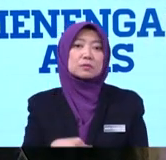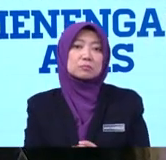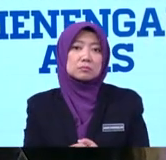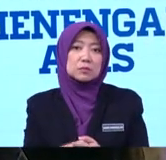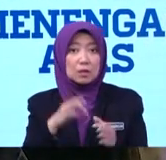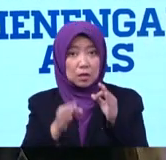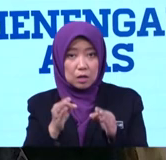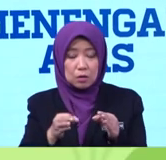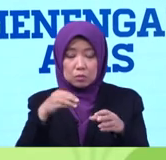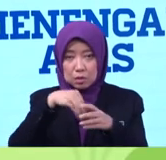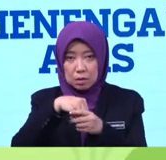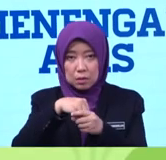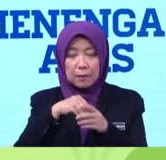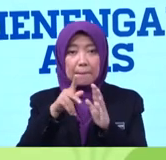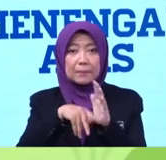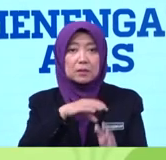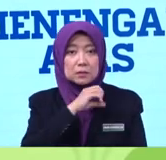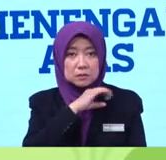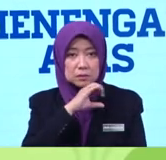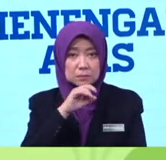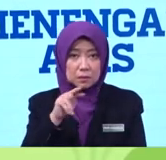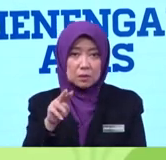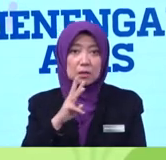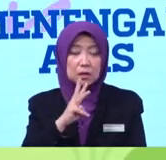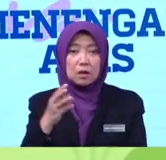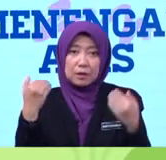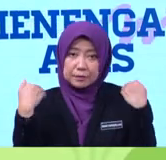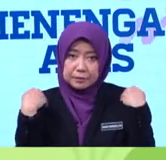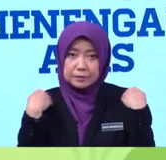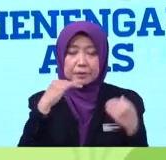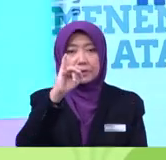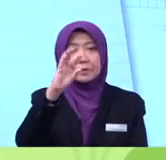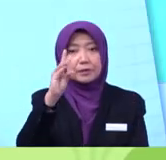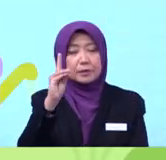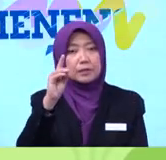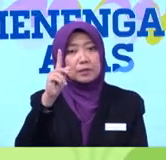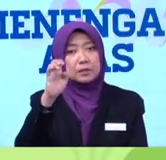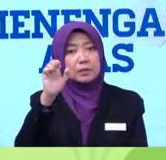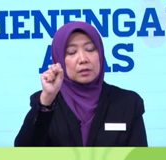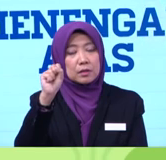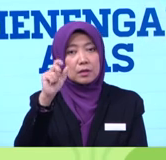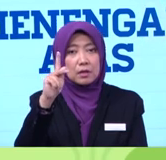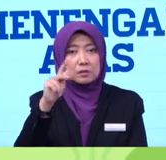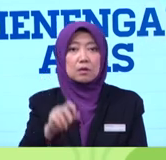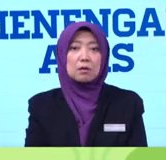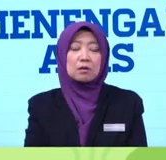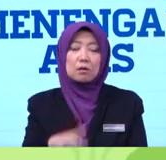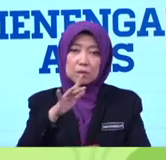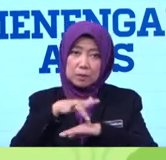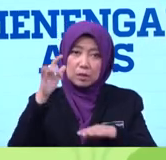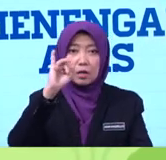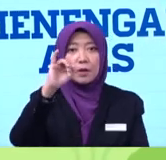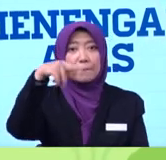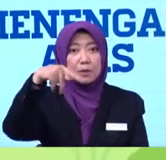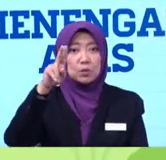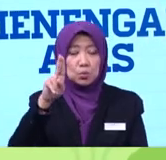air pada sisi domestik kita ada indeks pencemaran udara I Piu Apa itu Ipu Oke IP u